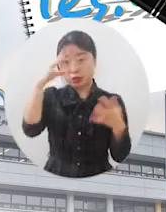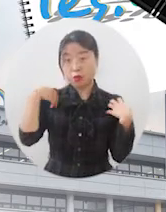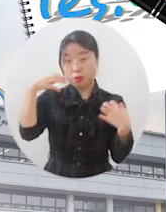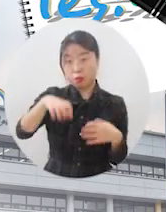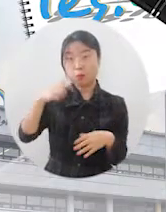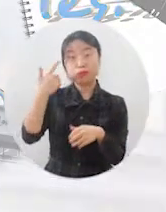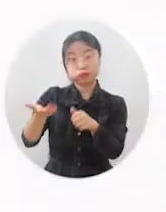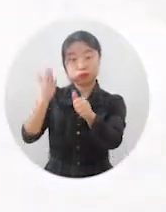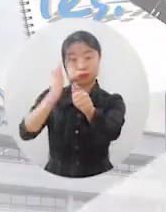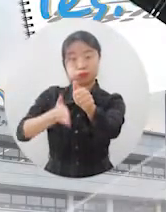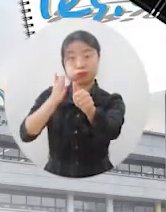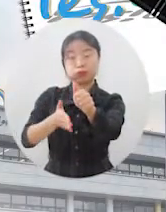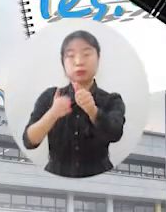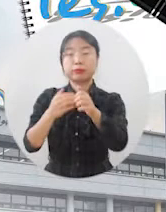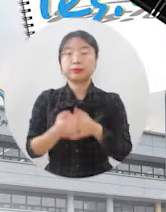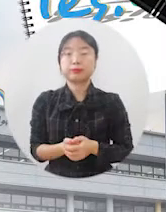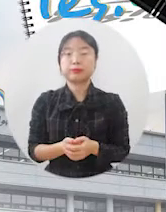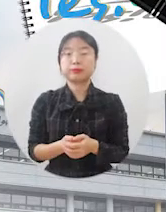바랍니다.